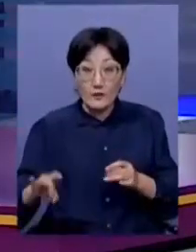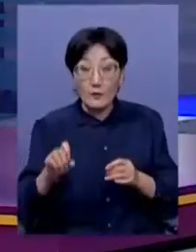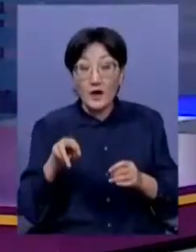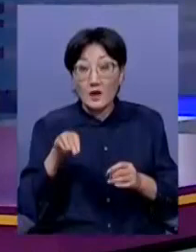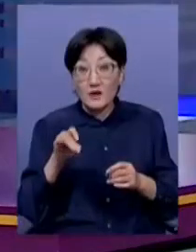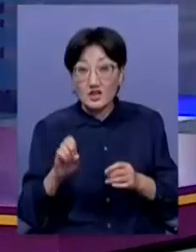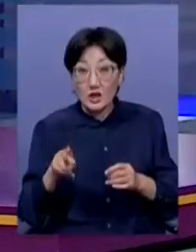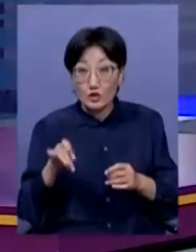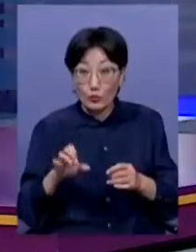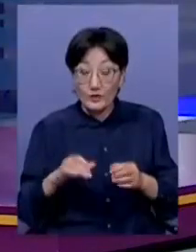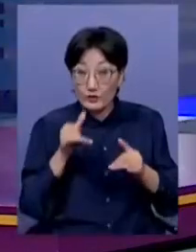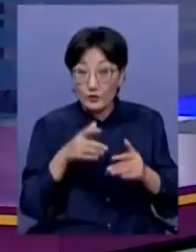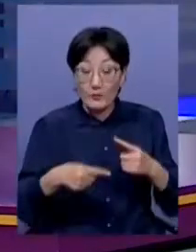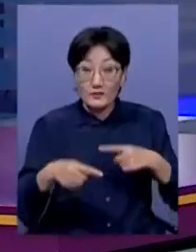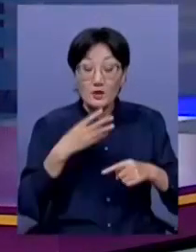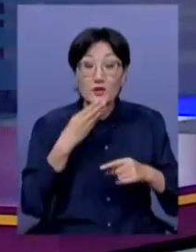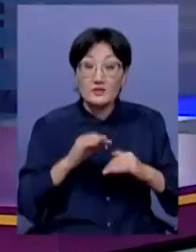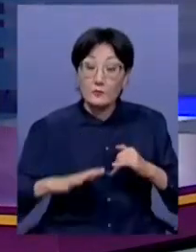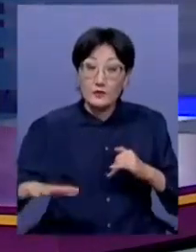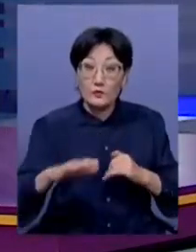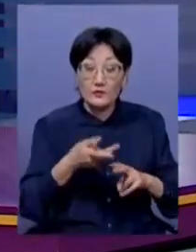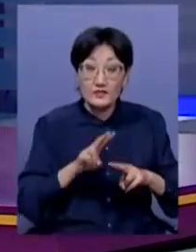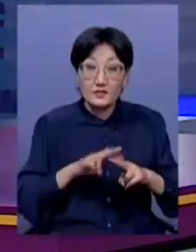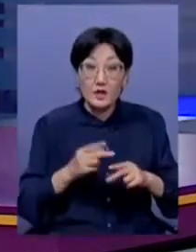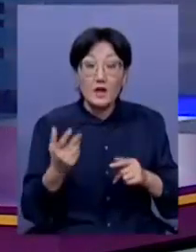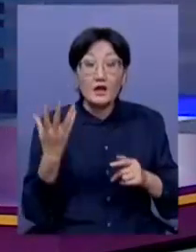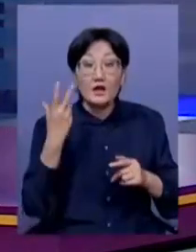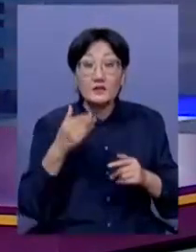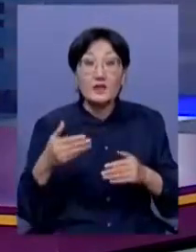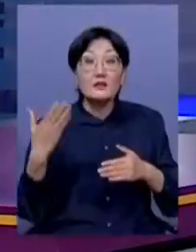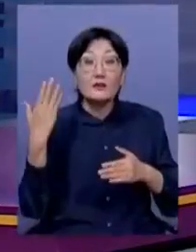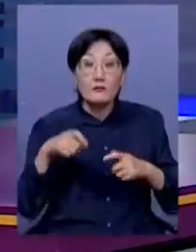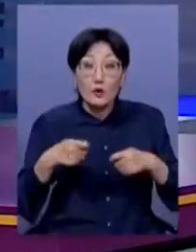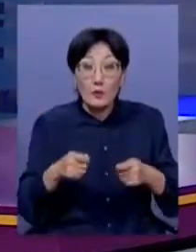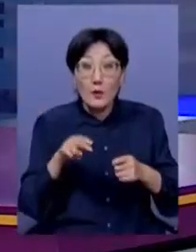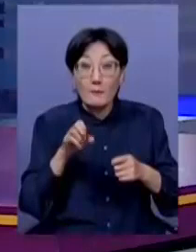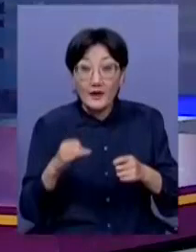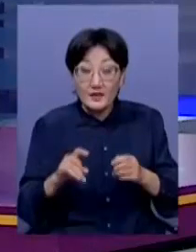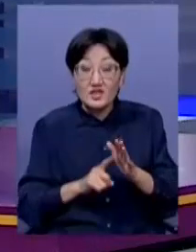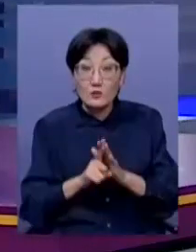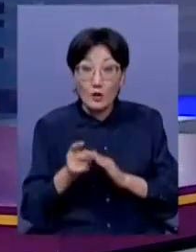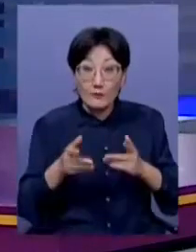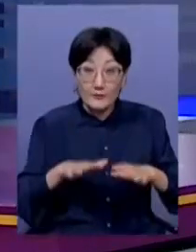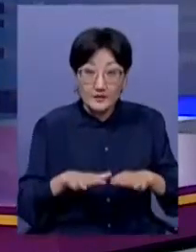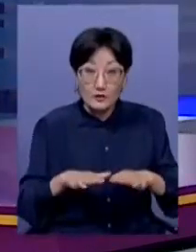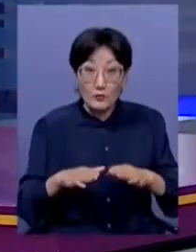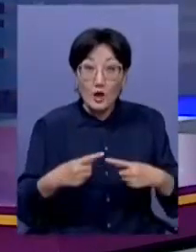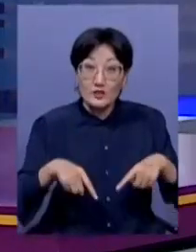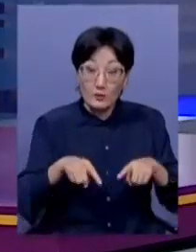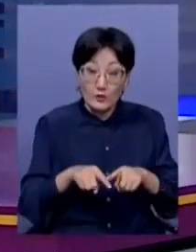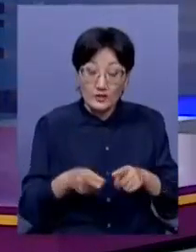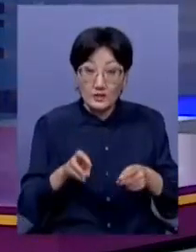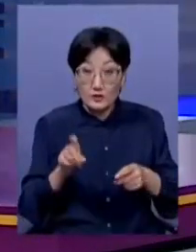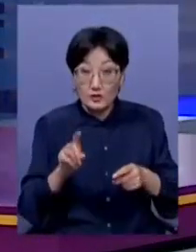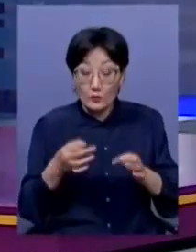Макжана Жумабаева, не могут вернуть свои участки, которые они когда-то отдали на паевых началах местному товариществу. Для